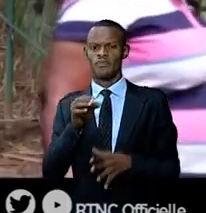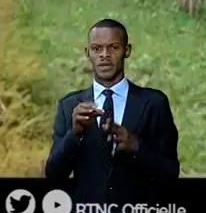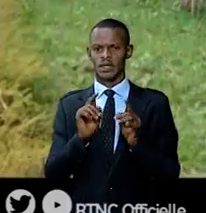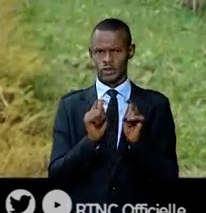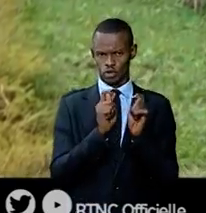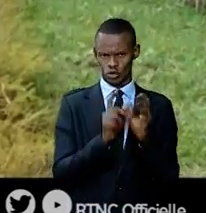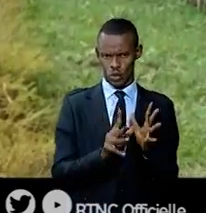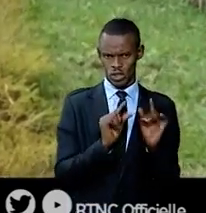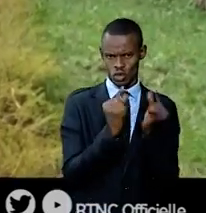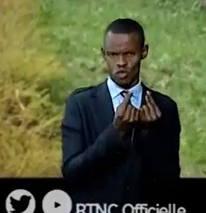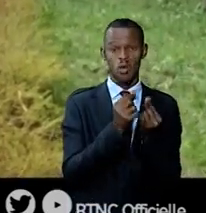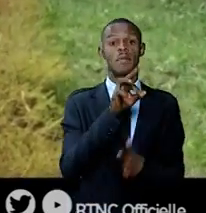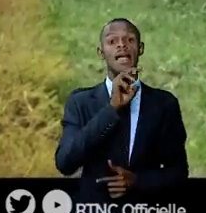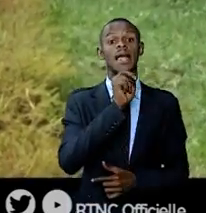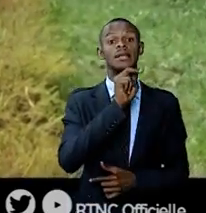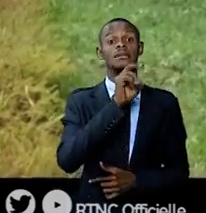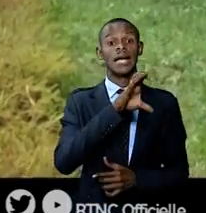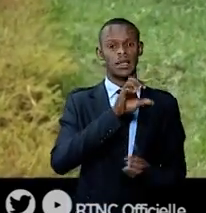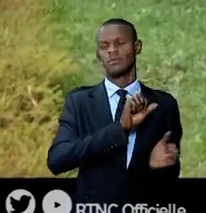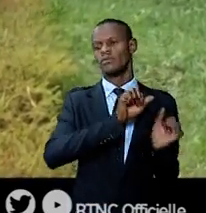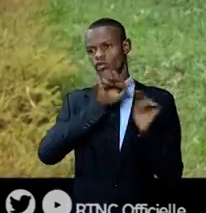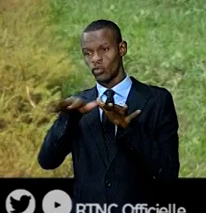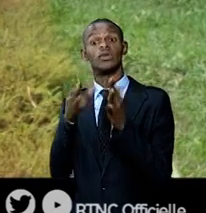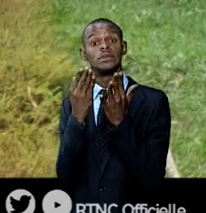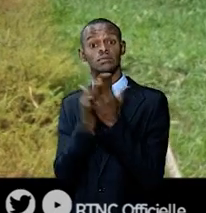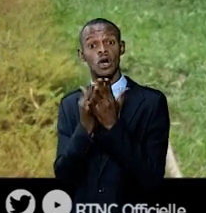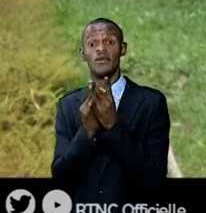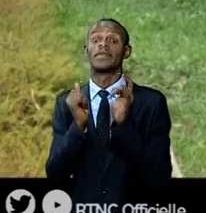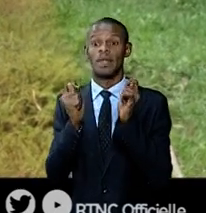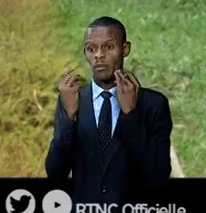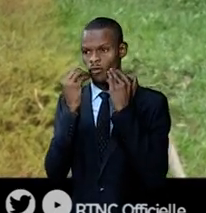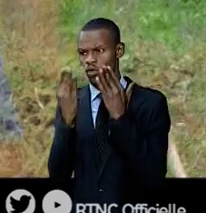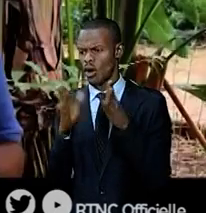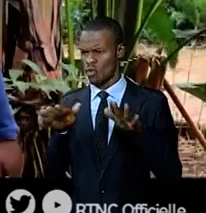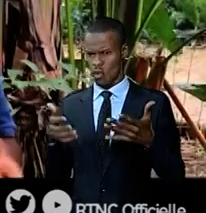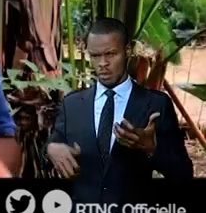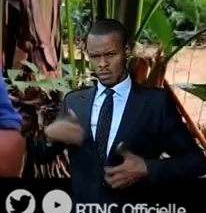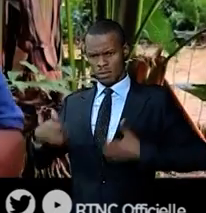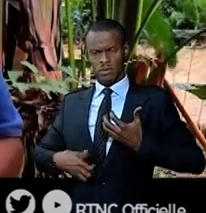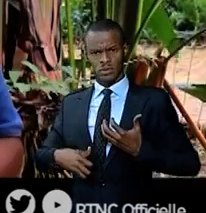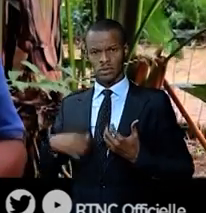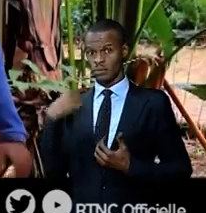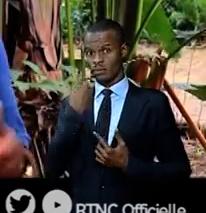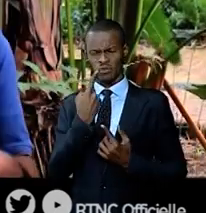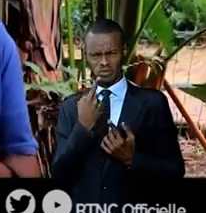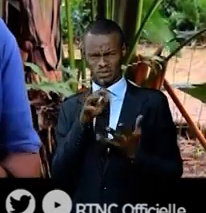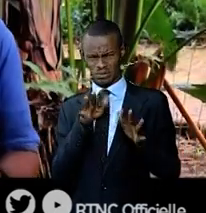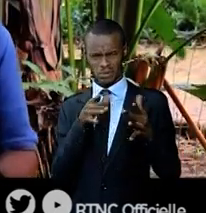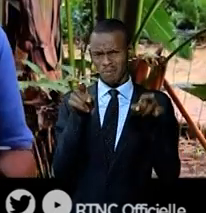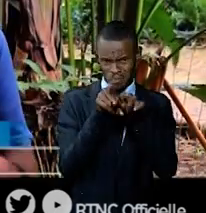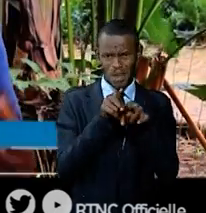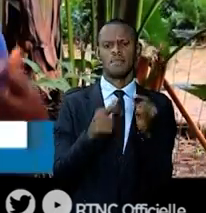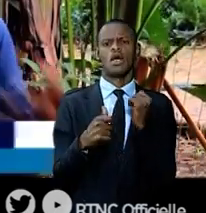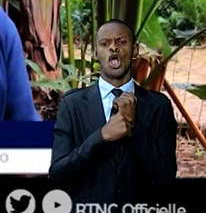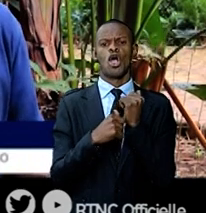tourisme, ont pu s'apercevoir ces jours de la ressemblance des bonobos avec l'homme. Notre devise est la conservation qui débute par